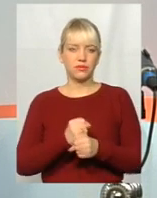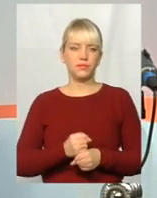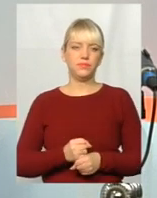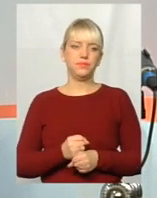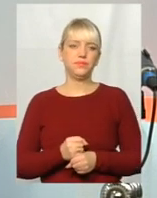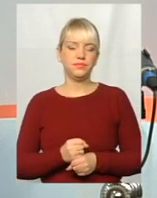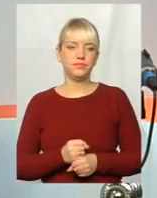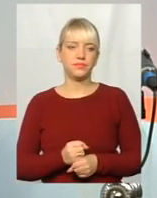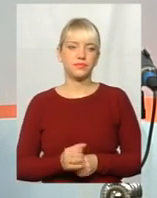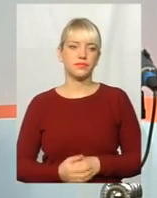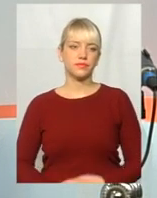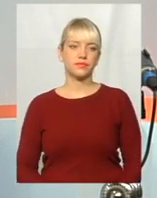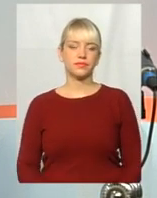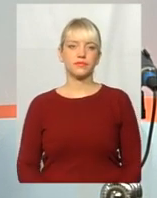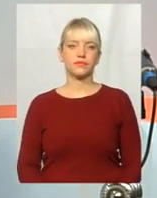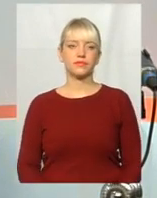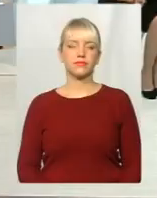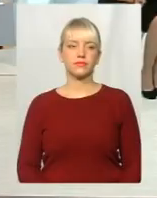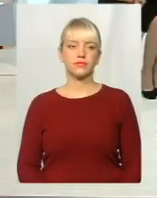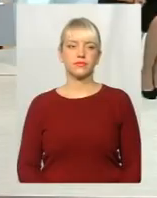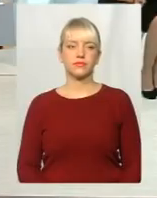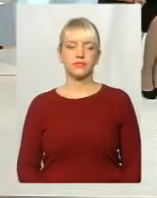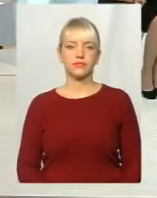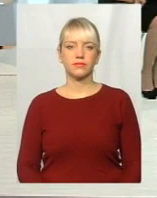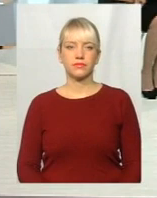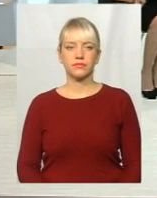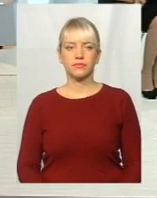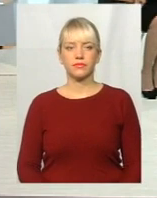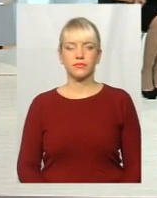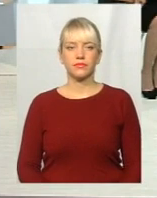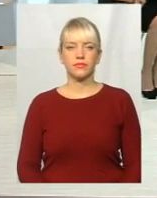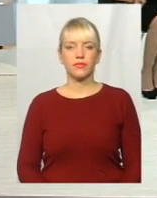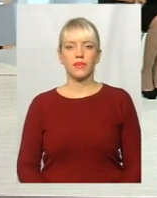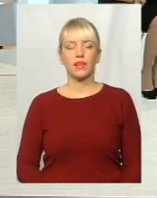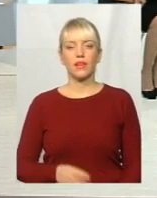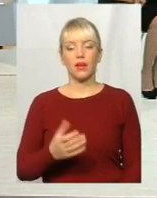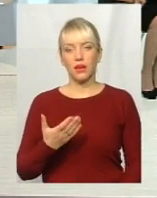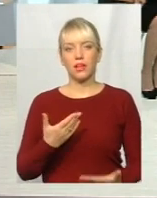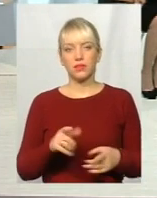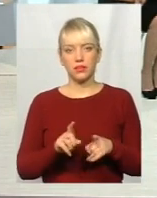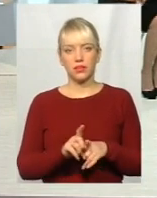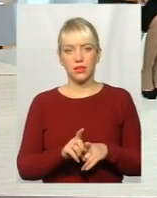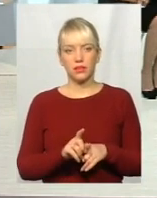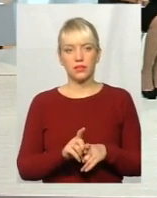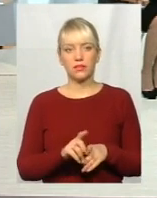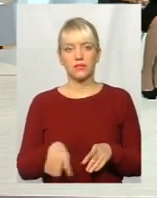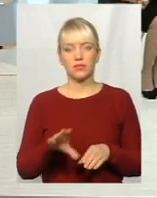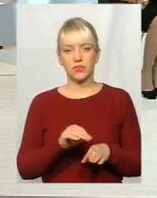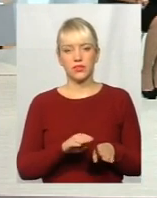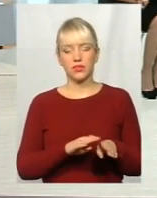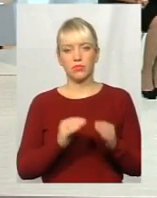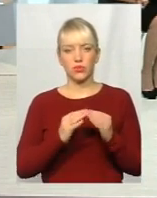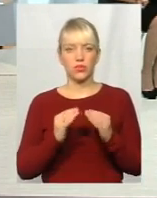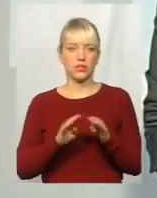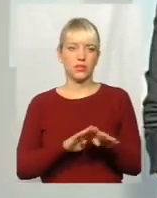ці під'їзди для того, щоб... Ну, зрозуміли, по якому принципу, а в принципі всі рівні, всі будинки